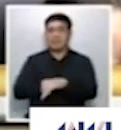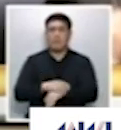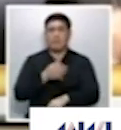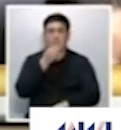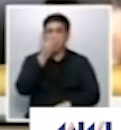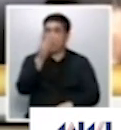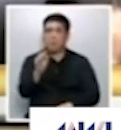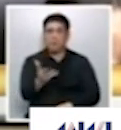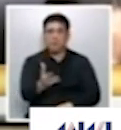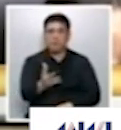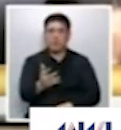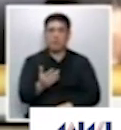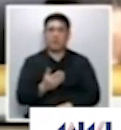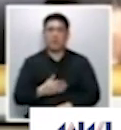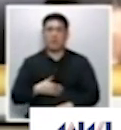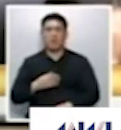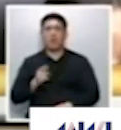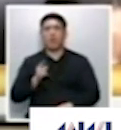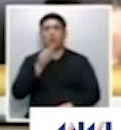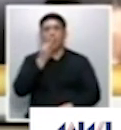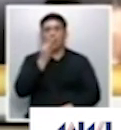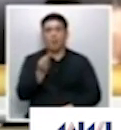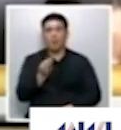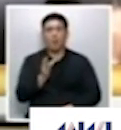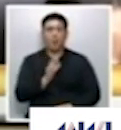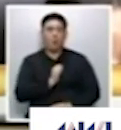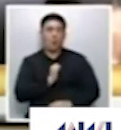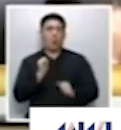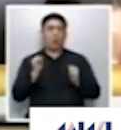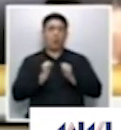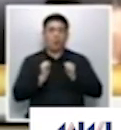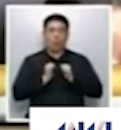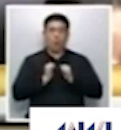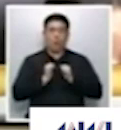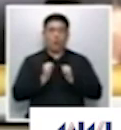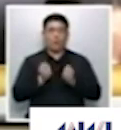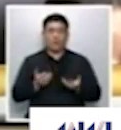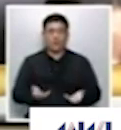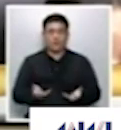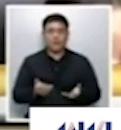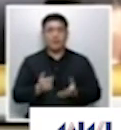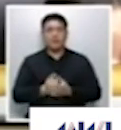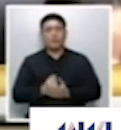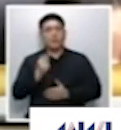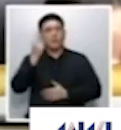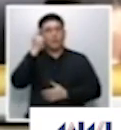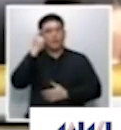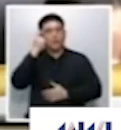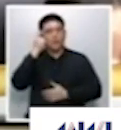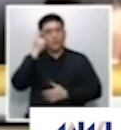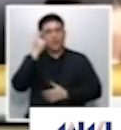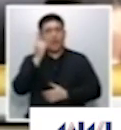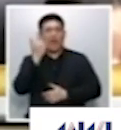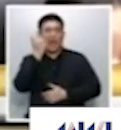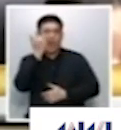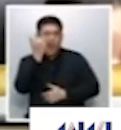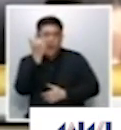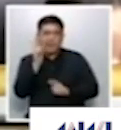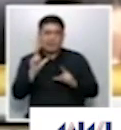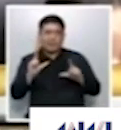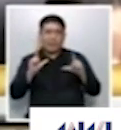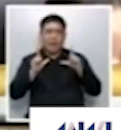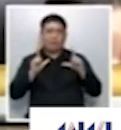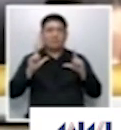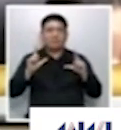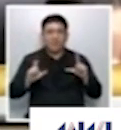ความไม่เป็นคดีความซึ่งก็อาจจะเกิดจากการเกรงความละอายบ้างเกรงกลั